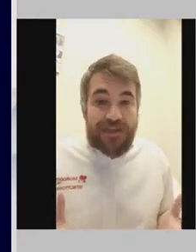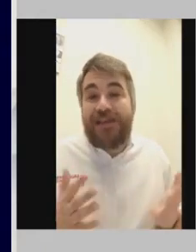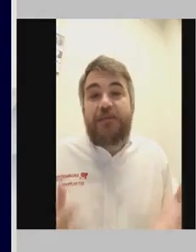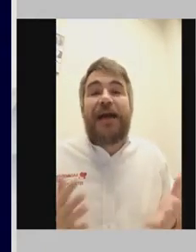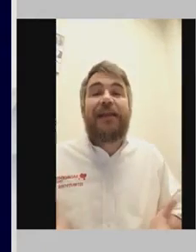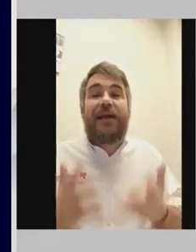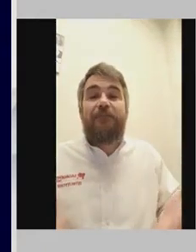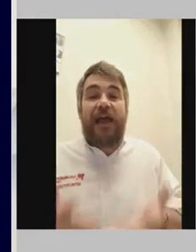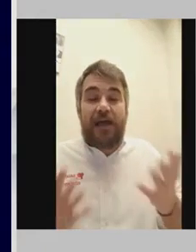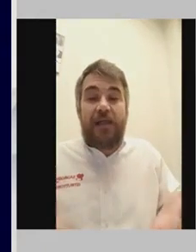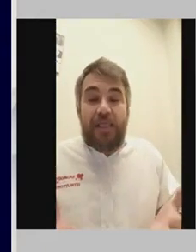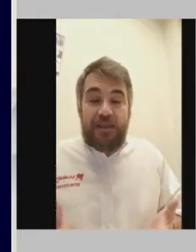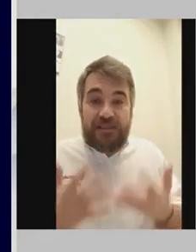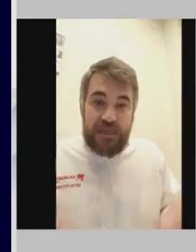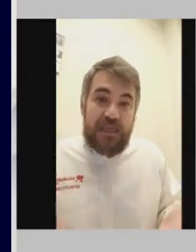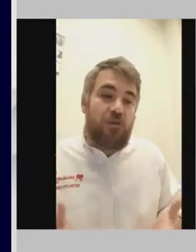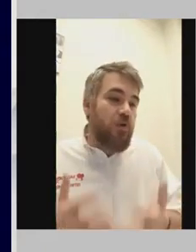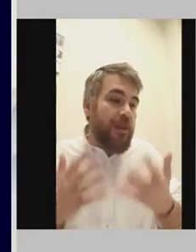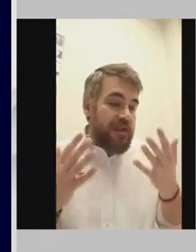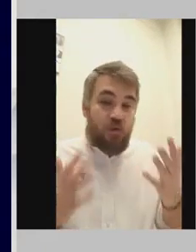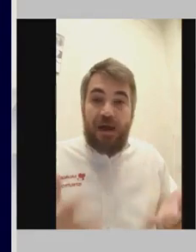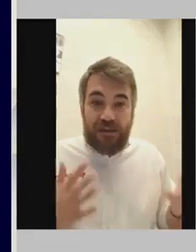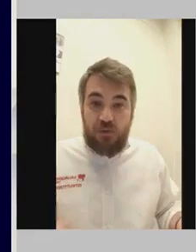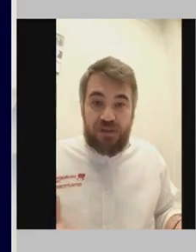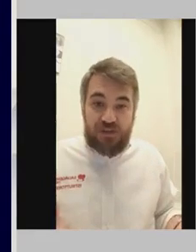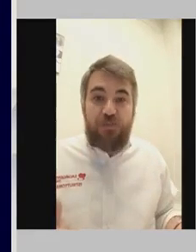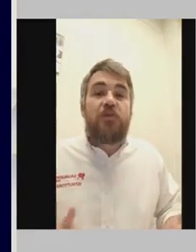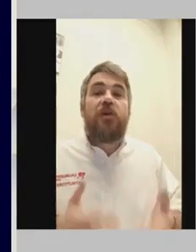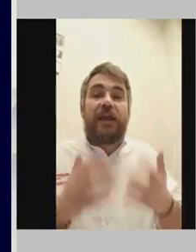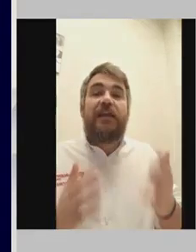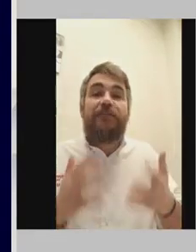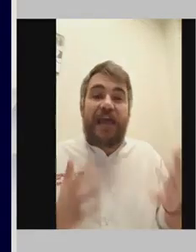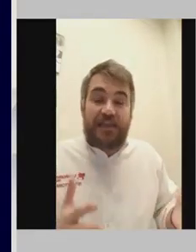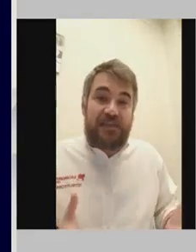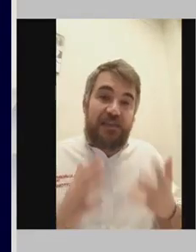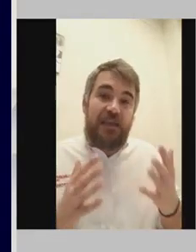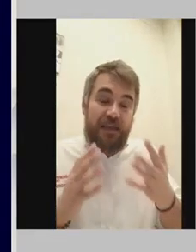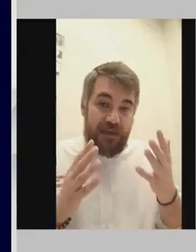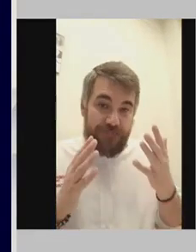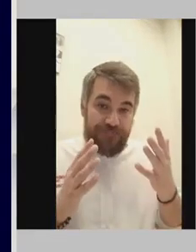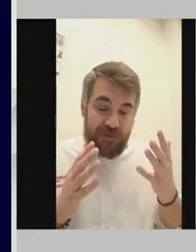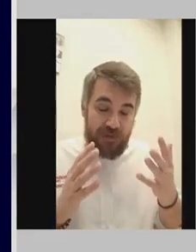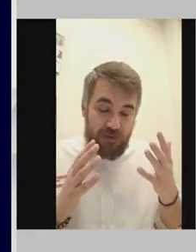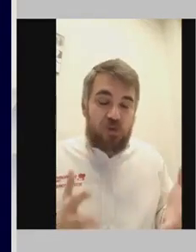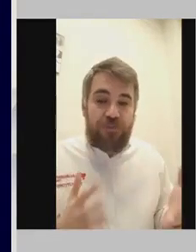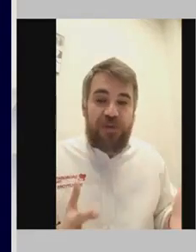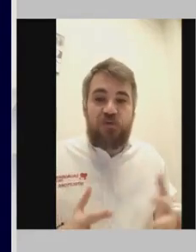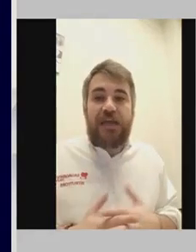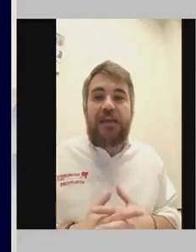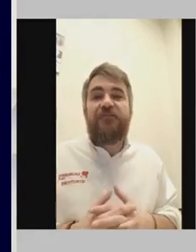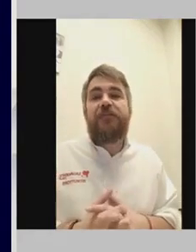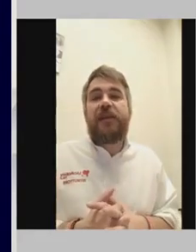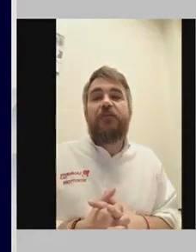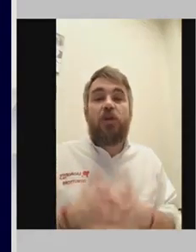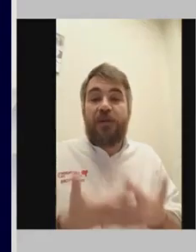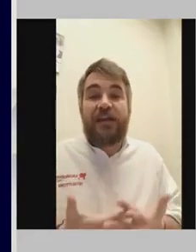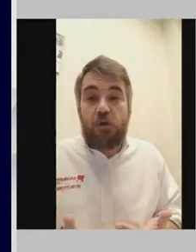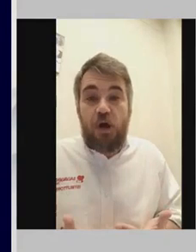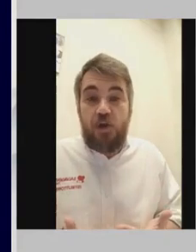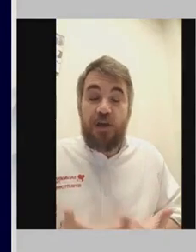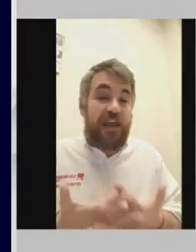dati. La Danimarca ha inserito in quarta quinta superiore il BLSD, il corso per usare il